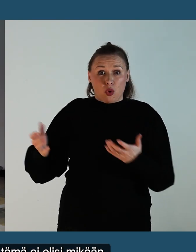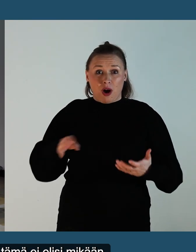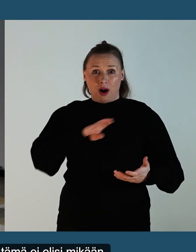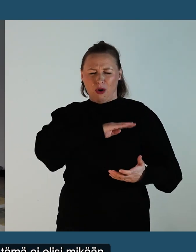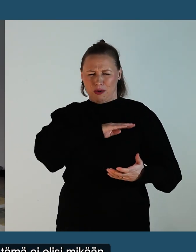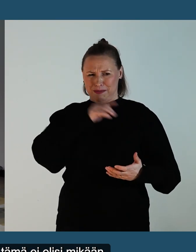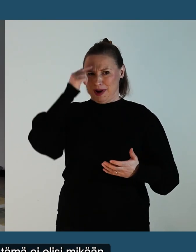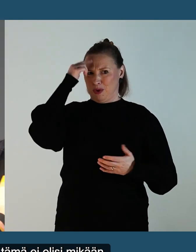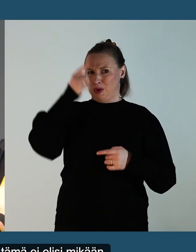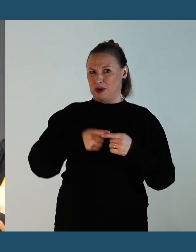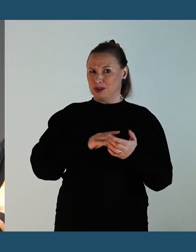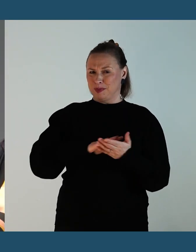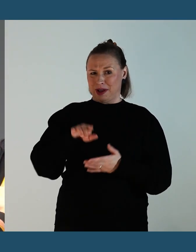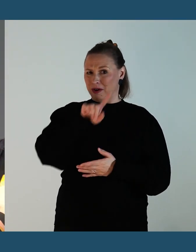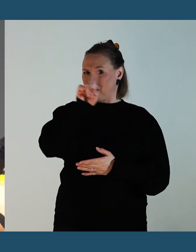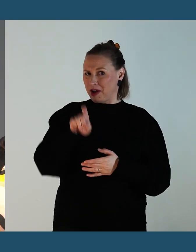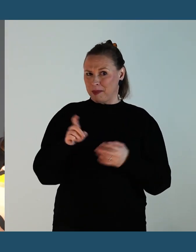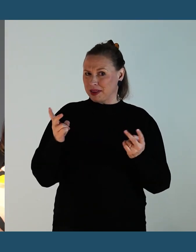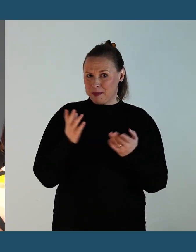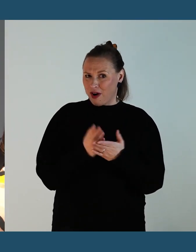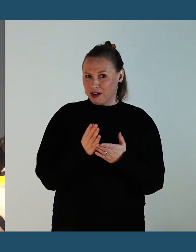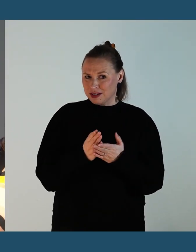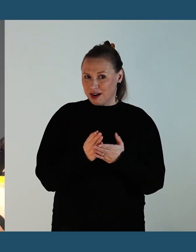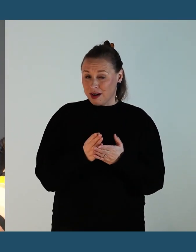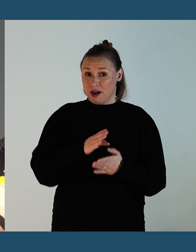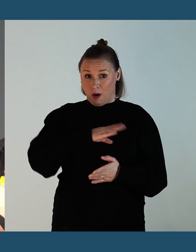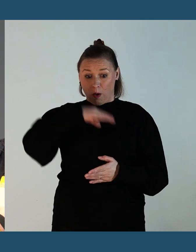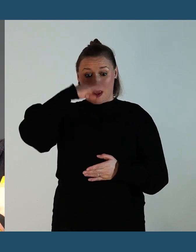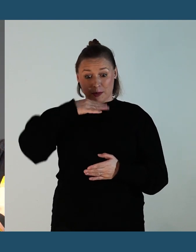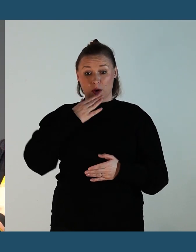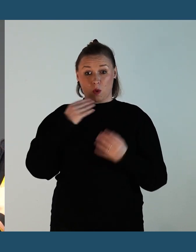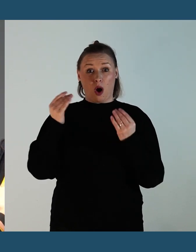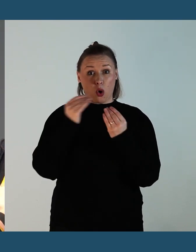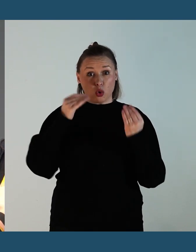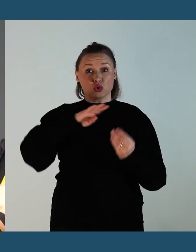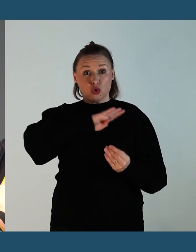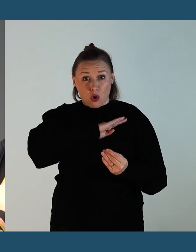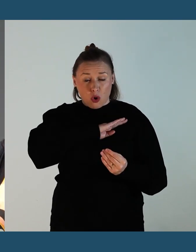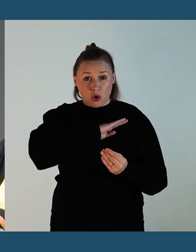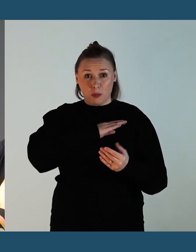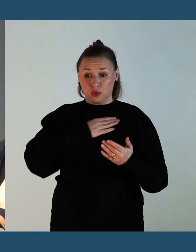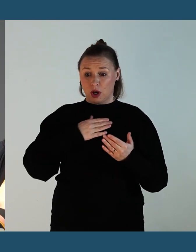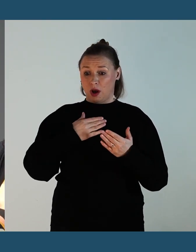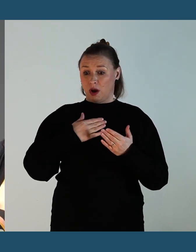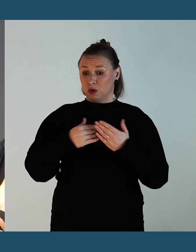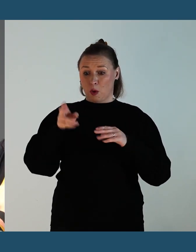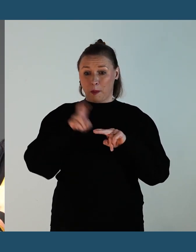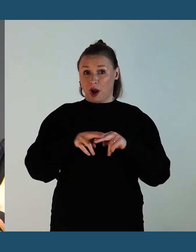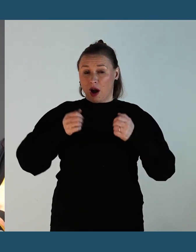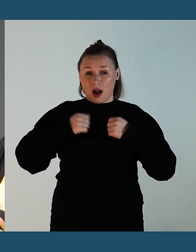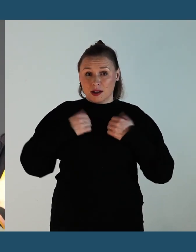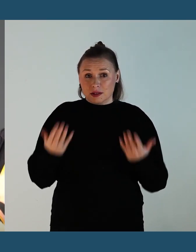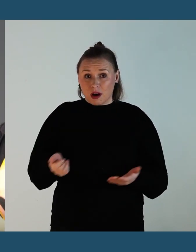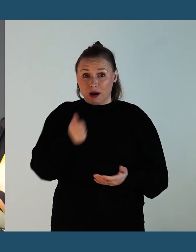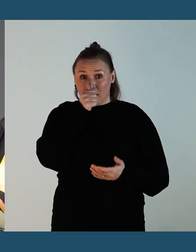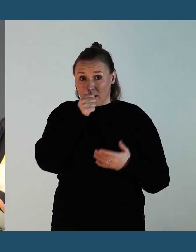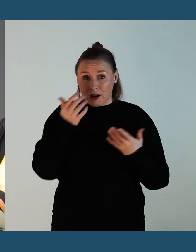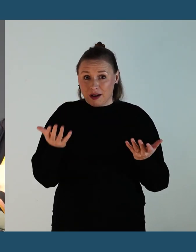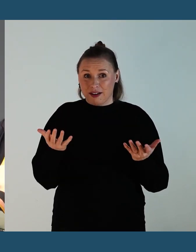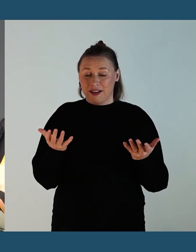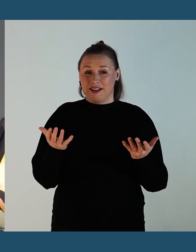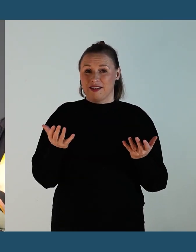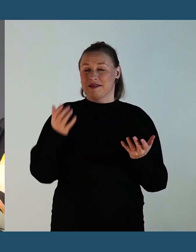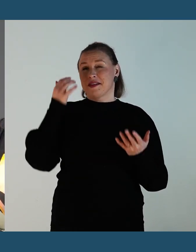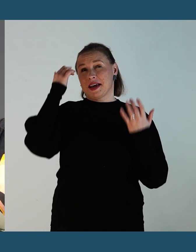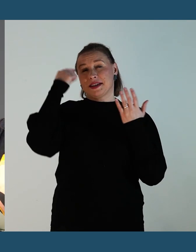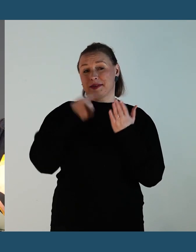mikään ongelma, että meillä on ihmisiä, jotka on koulutettuja, jotka ei pääse töihin. Ja ajattelen esimerkiksi just ihan